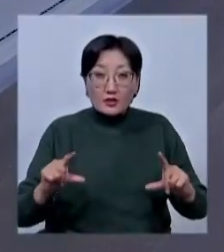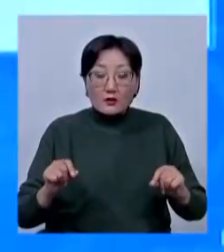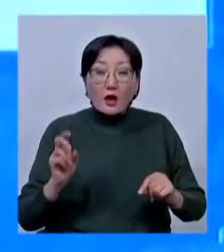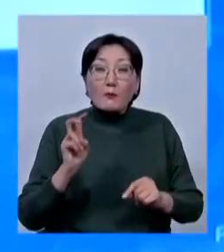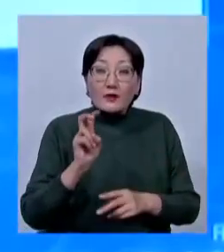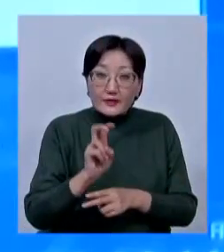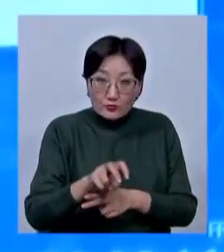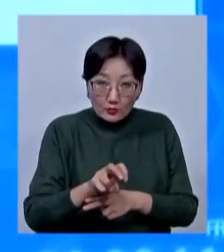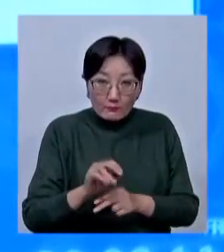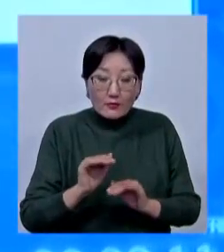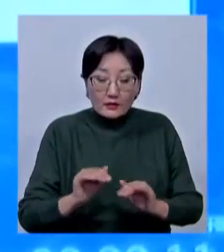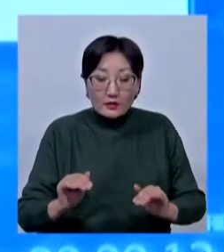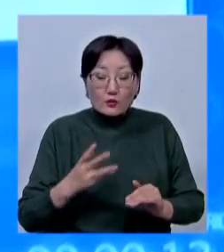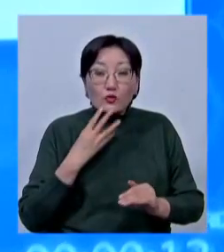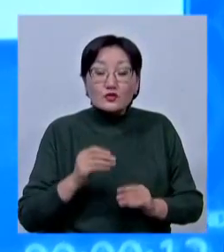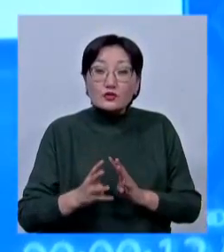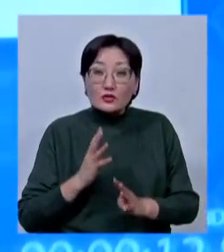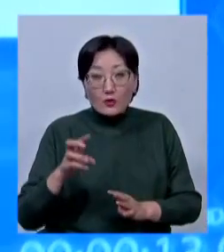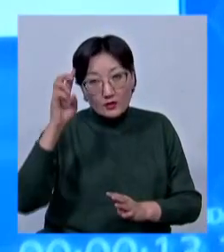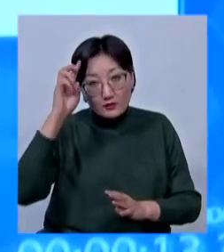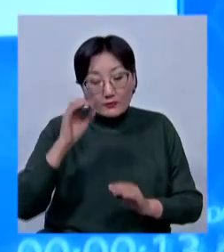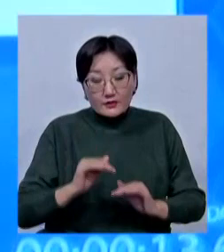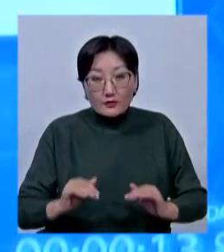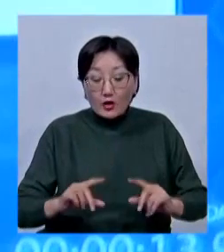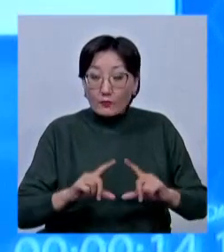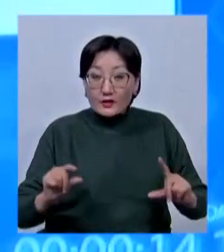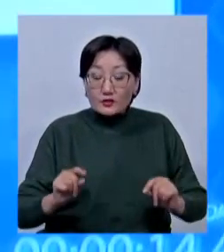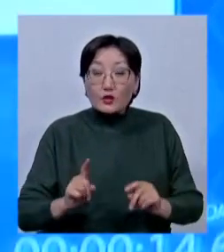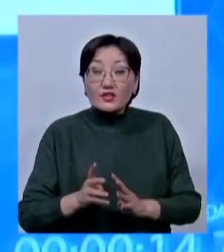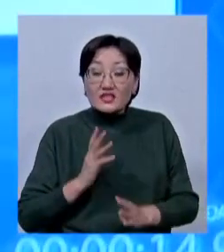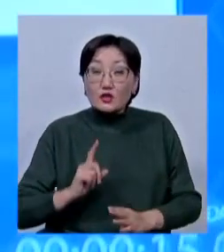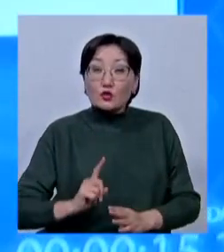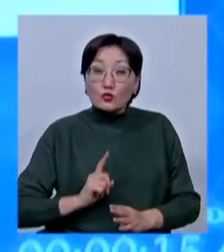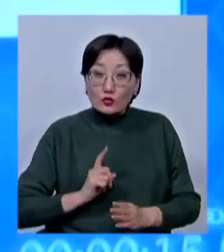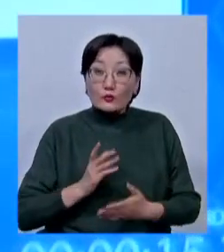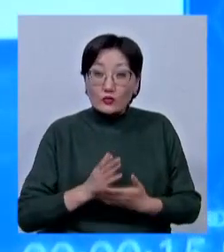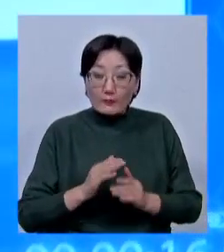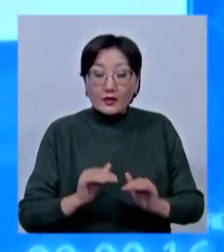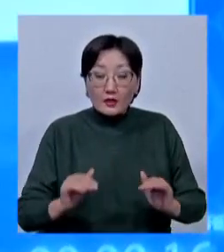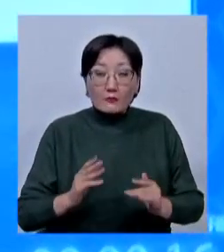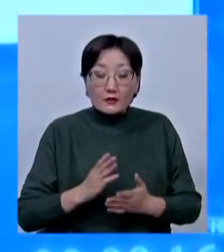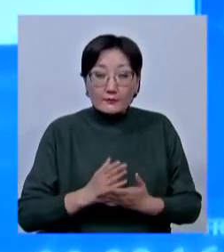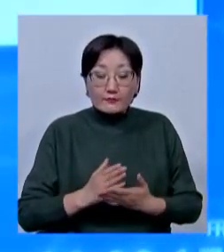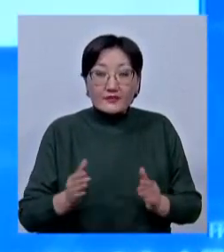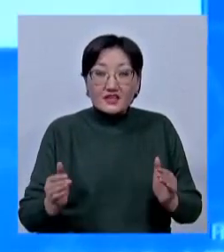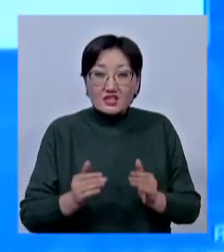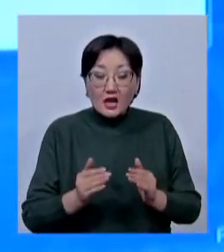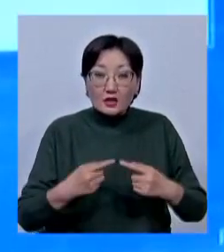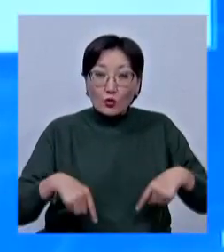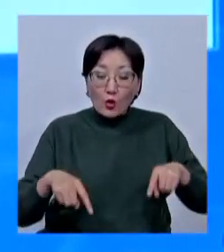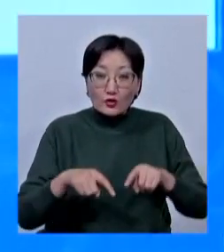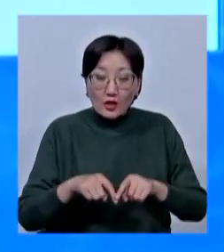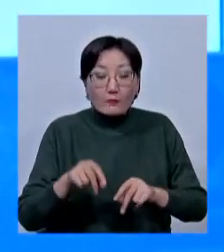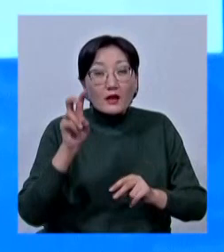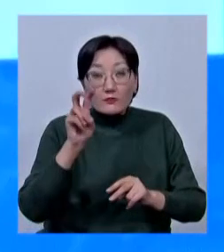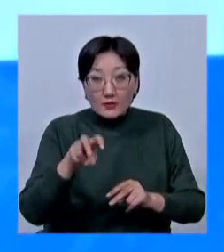балабақшаға барып жүрген балалар. Өздерінің кезегін мемлекеттік балабақша күтіп жүрген балдар бар. Сонан кейін барып жаңағы шағын орталықтарға барып жүрген